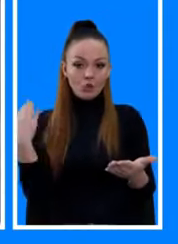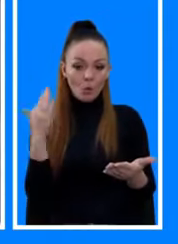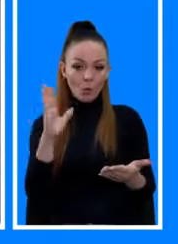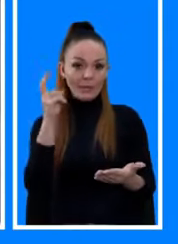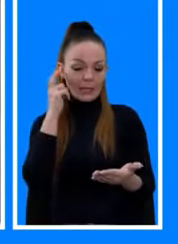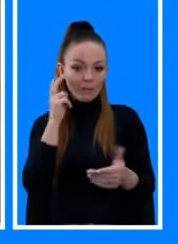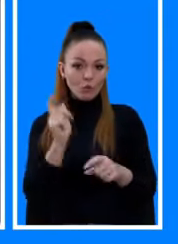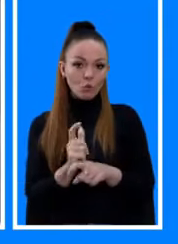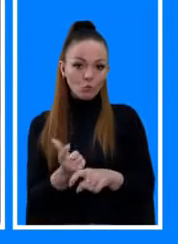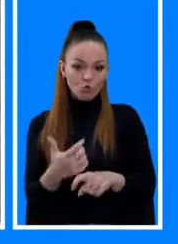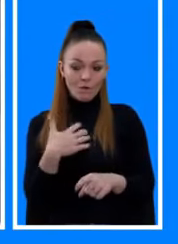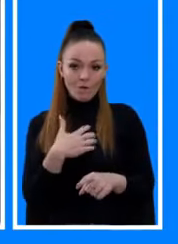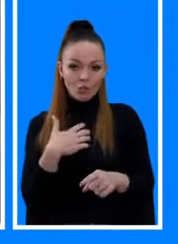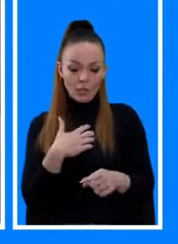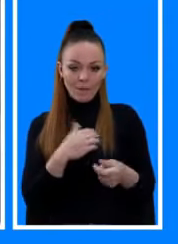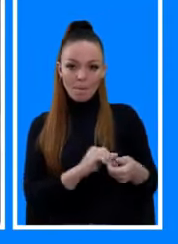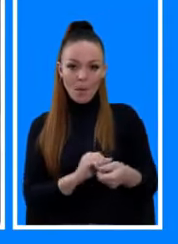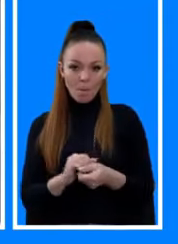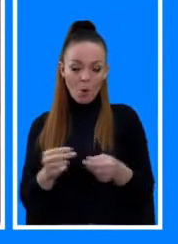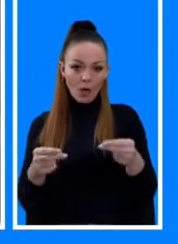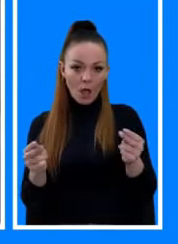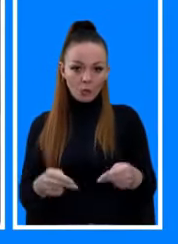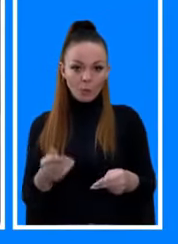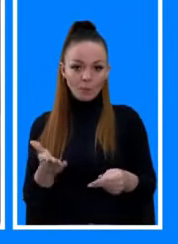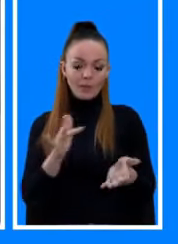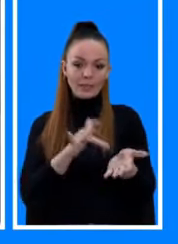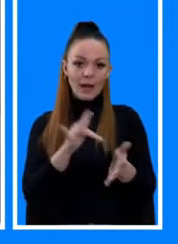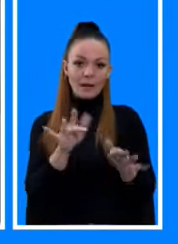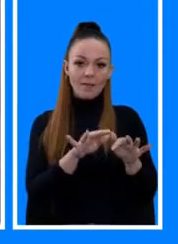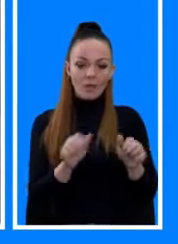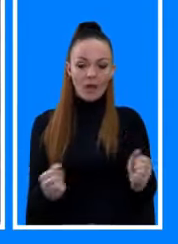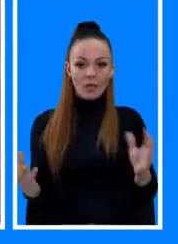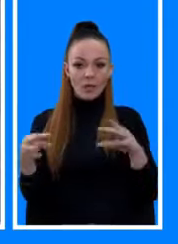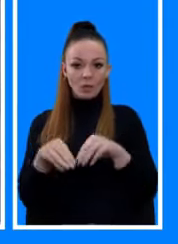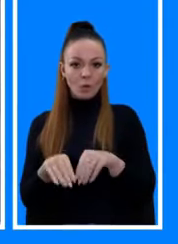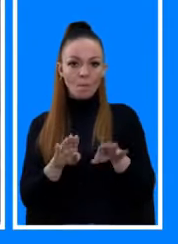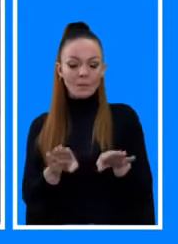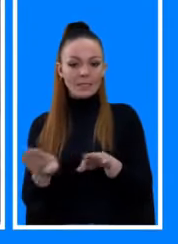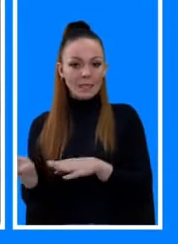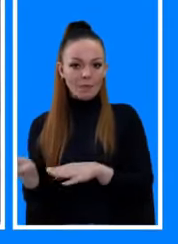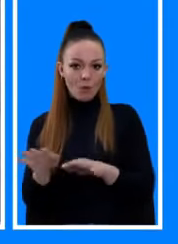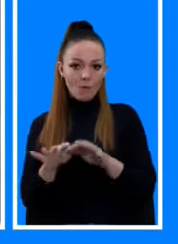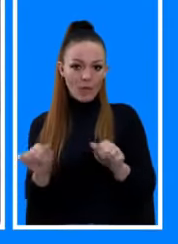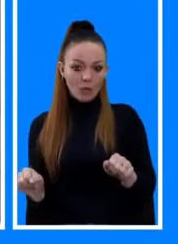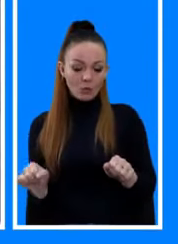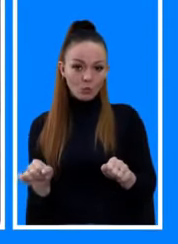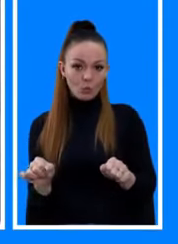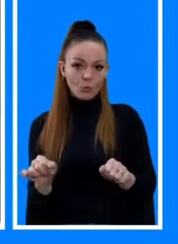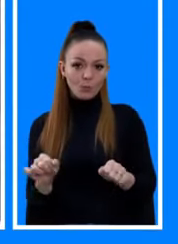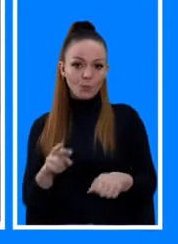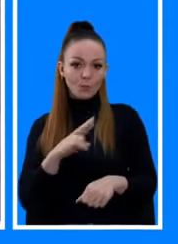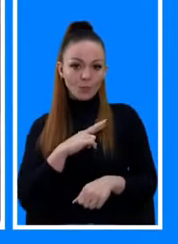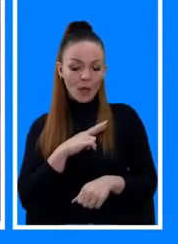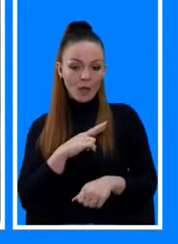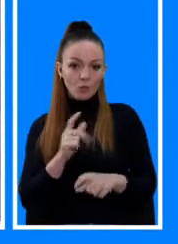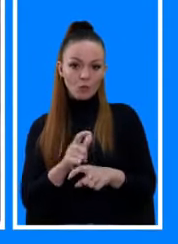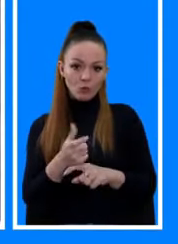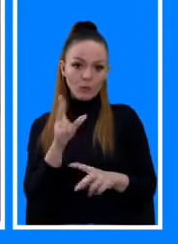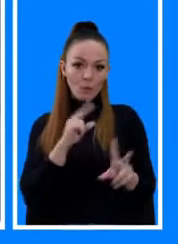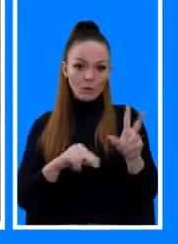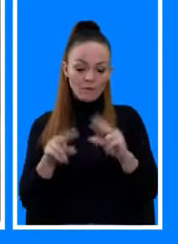дуже важливий меморандум, центральна влада разом з місцевою владою. Я дуже